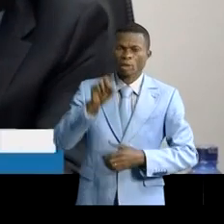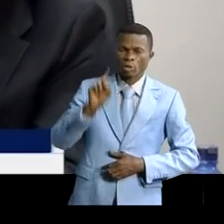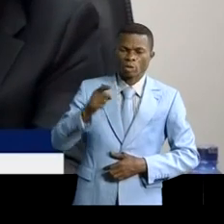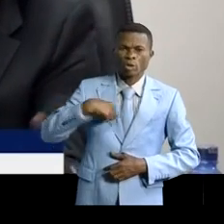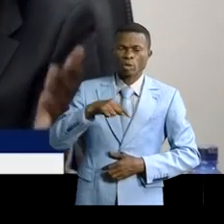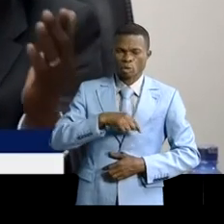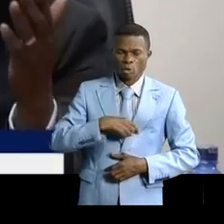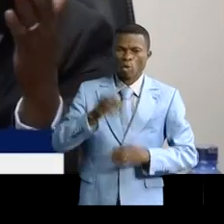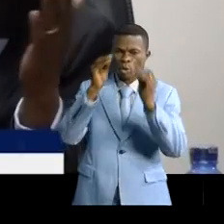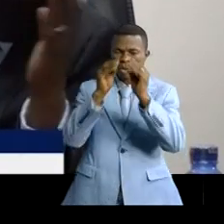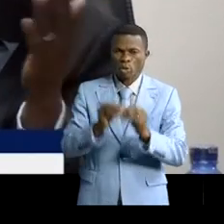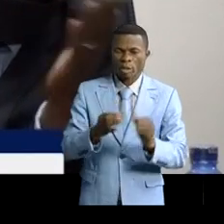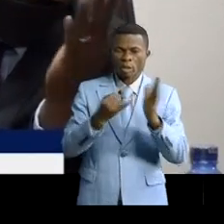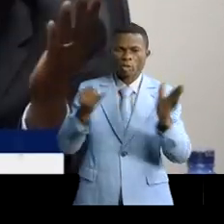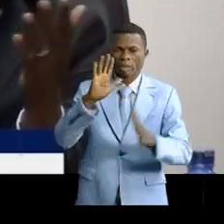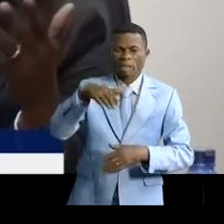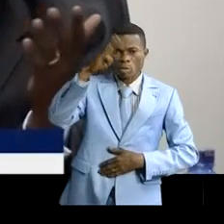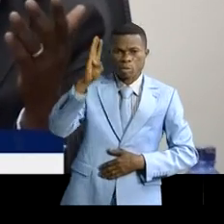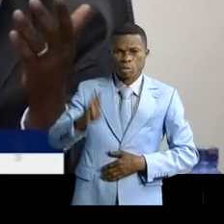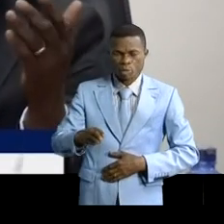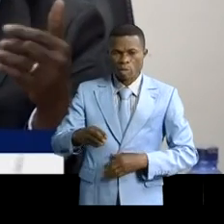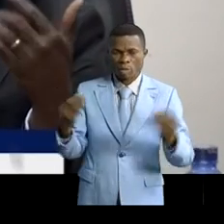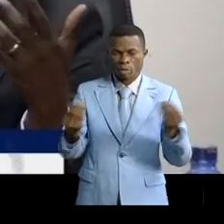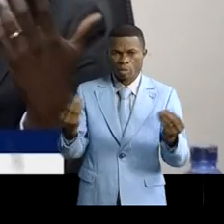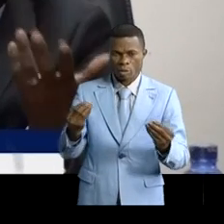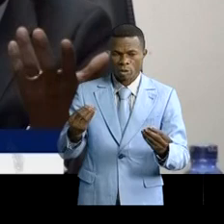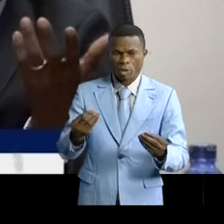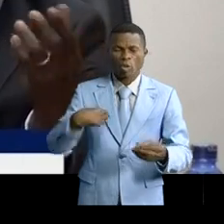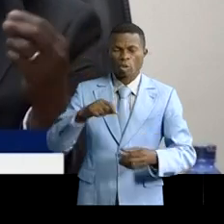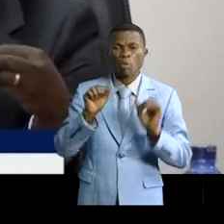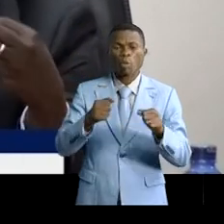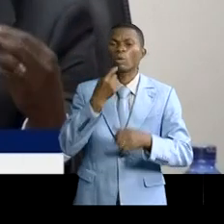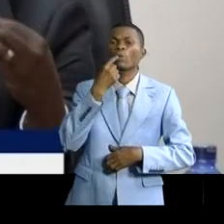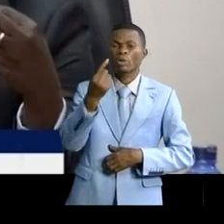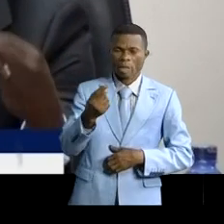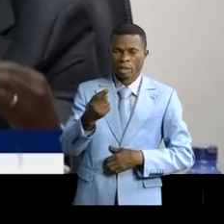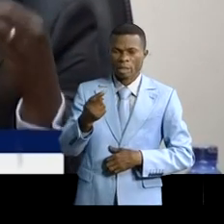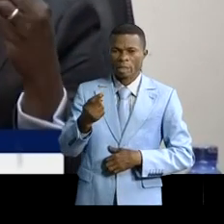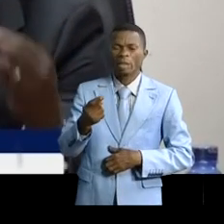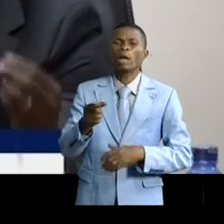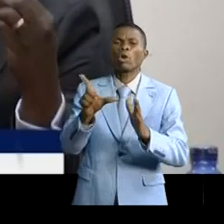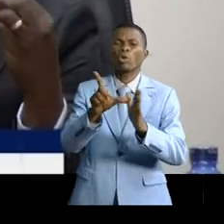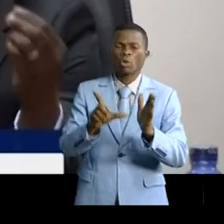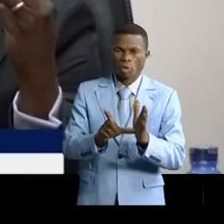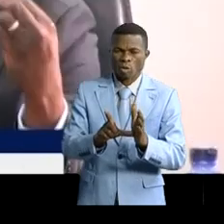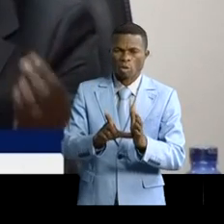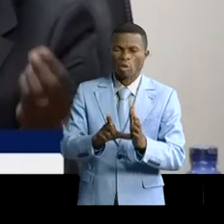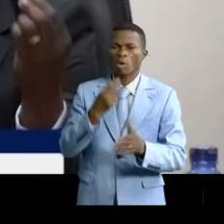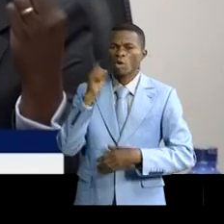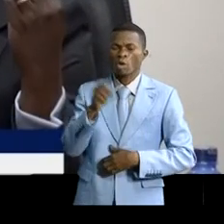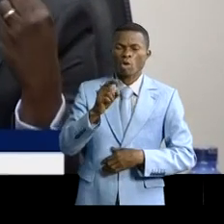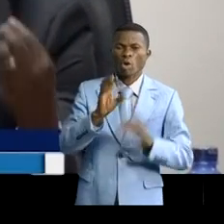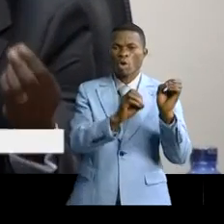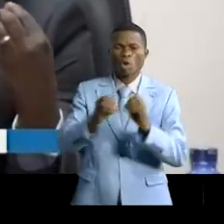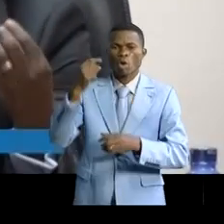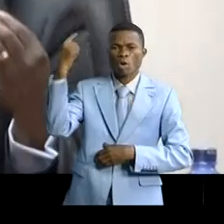nous atteignions au moins 65% pour que nous prétendions répondre aux normes fixées par